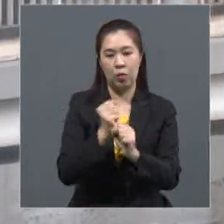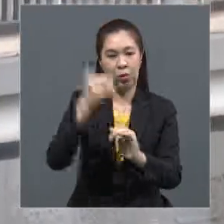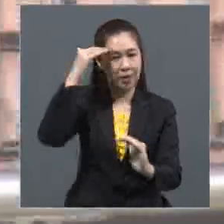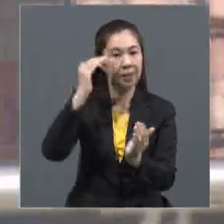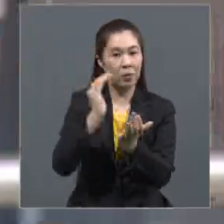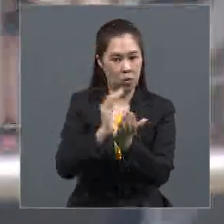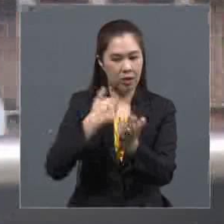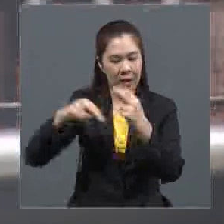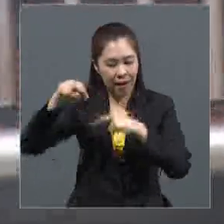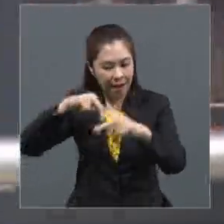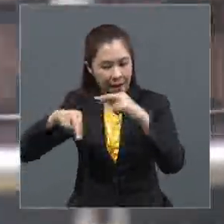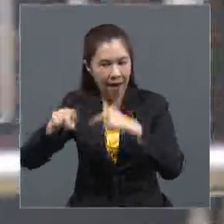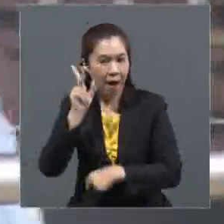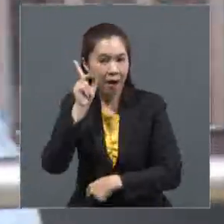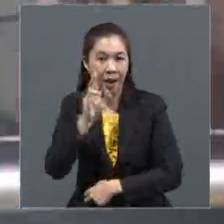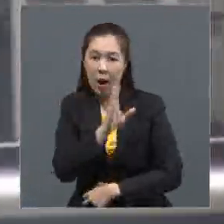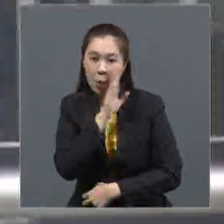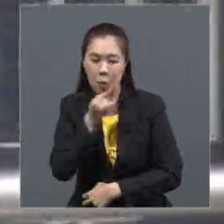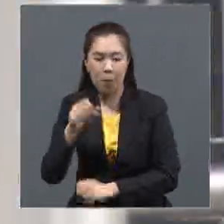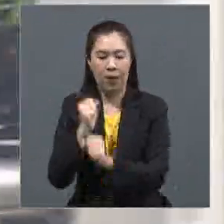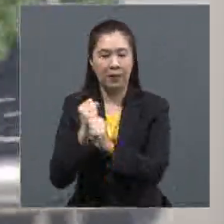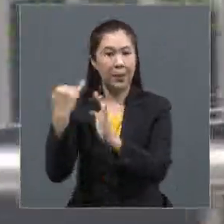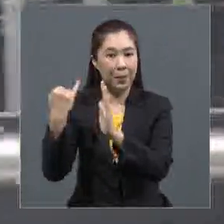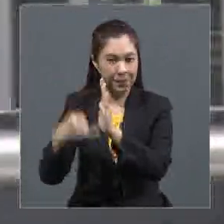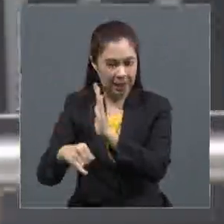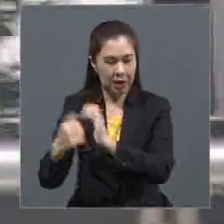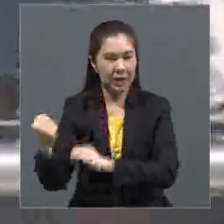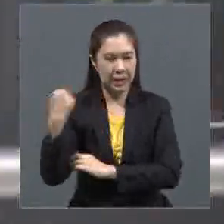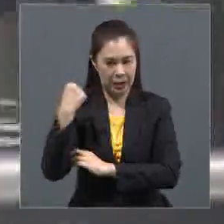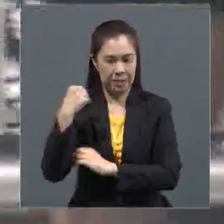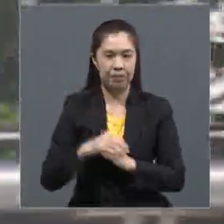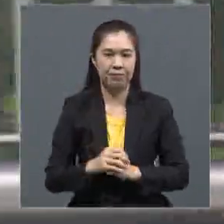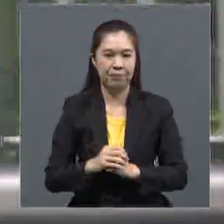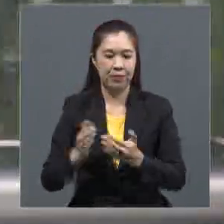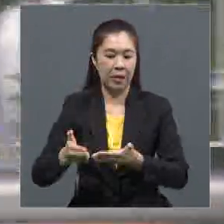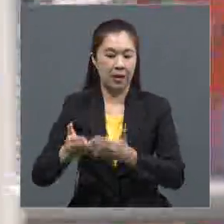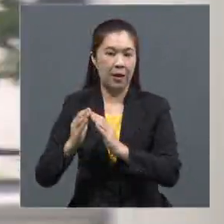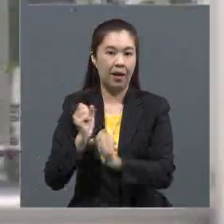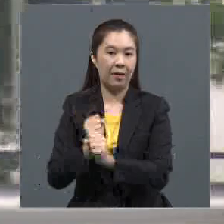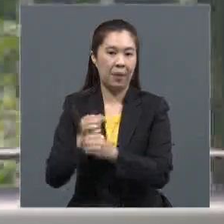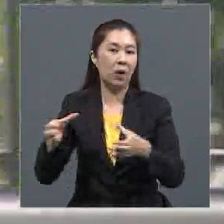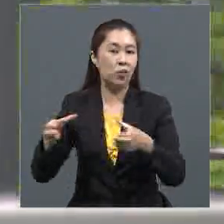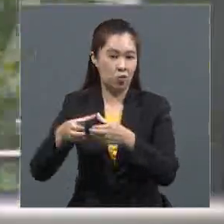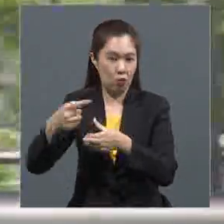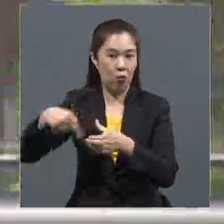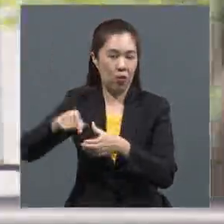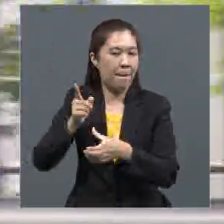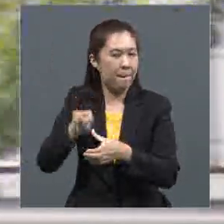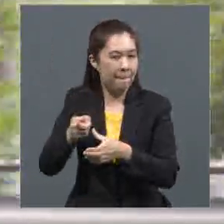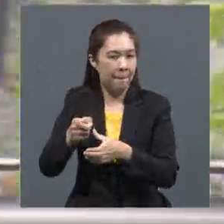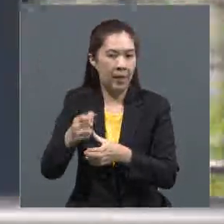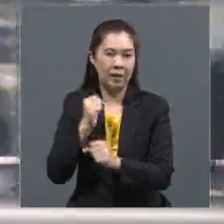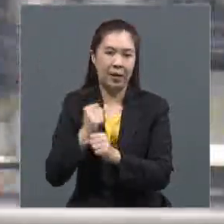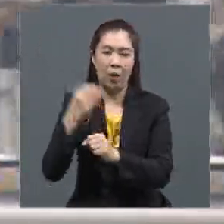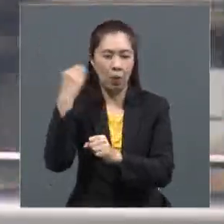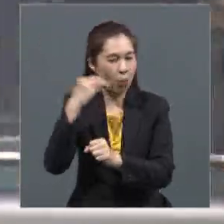ชาติครับตรวจสอบข่าวปลอมที่เข้าข่ายการกระทำความผิดอย่างเคร่งครัดโดยจัดตั้งเป็นคณะทำงานตรวจสอบเป็นประจำทุกวันใน